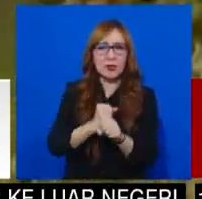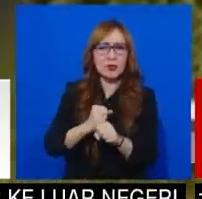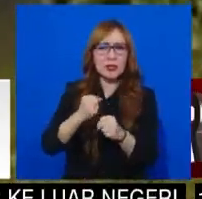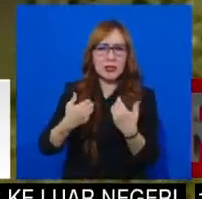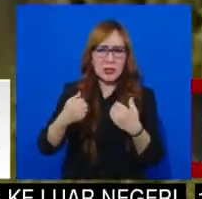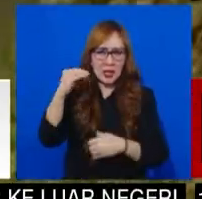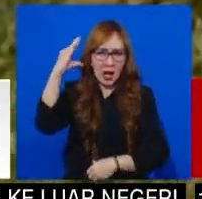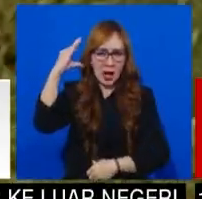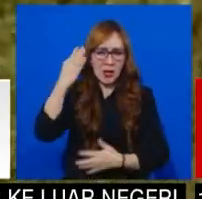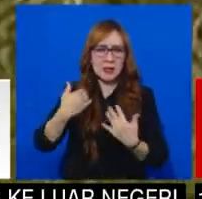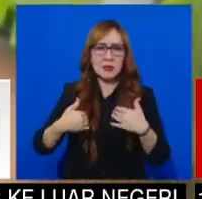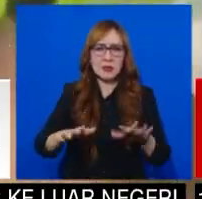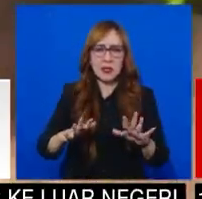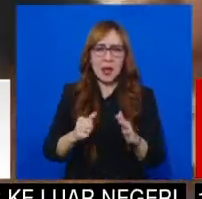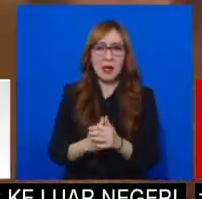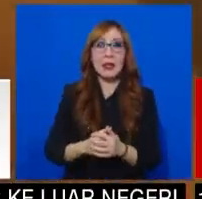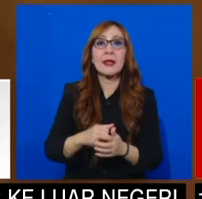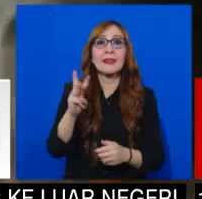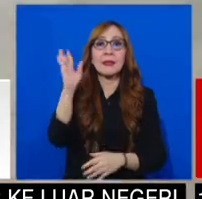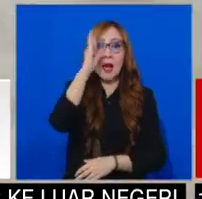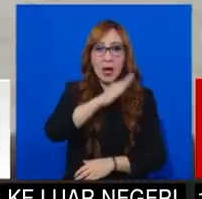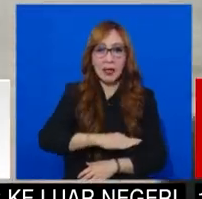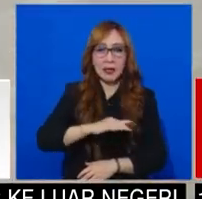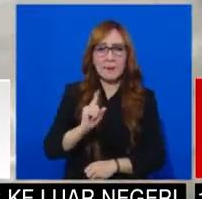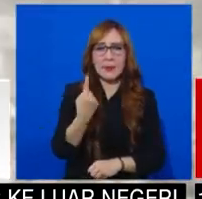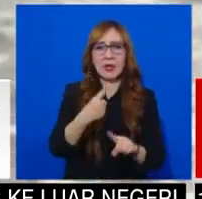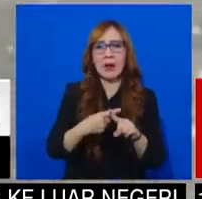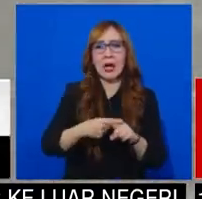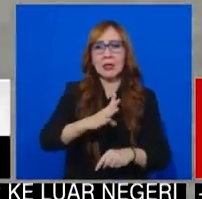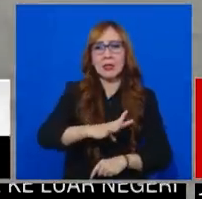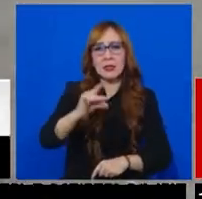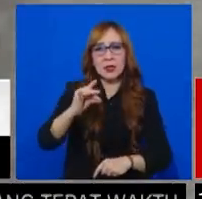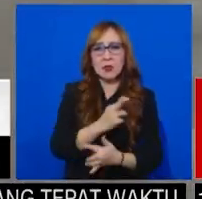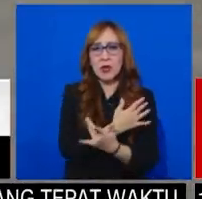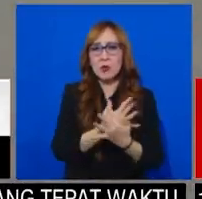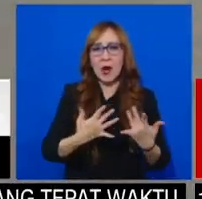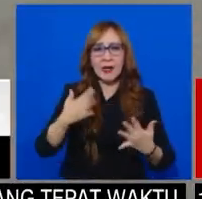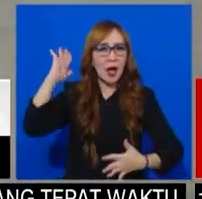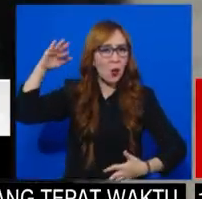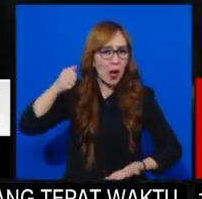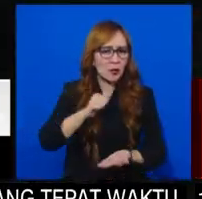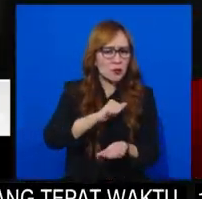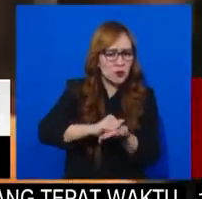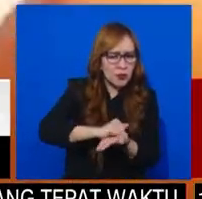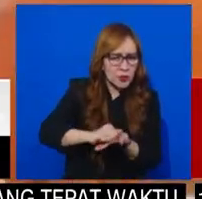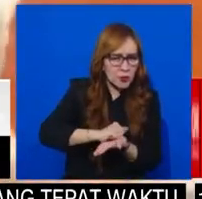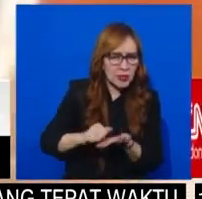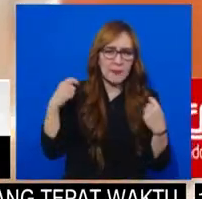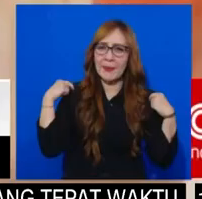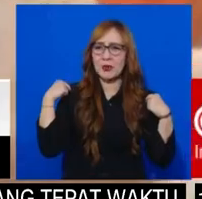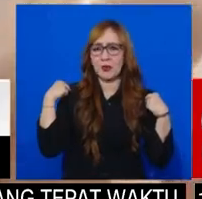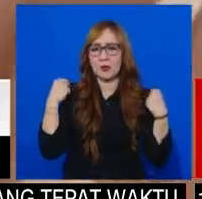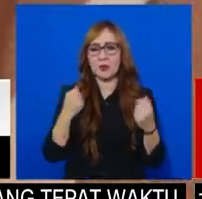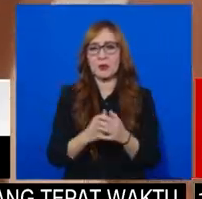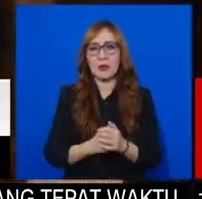3 hari. Korban ditemukan pertama kali oleh warga saat mencuci baju di sungai tersebut. Tim SAR gabungan mendatangi lokasi